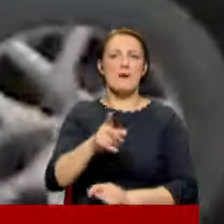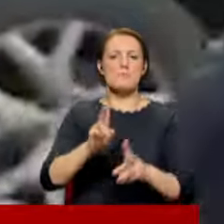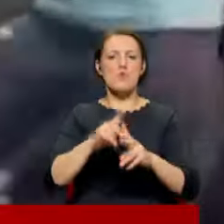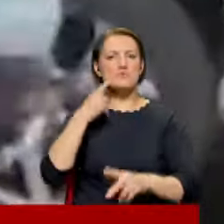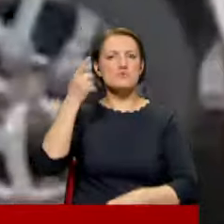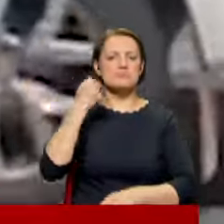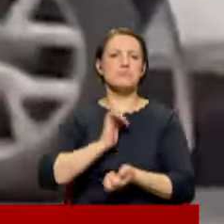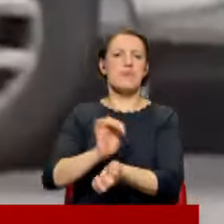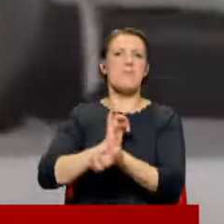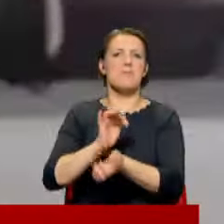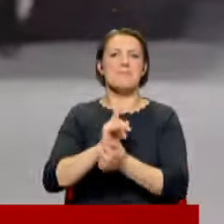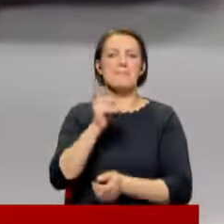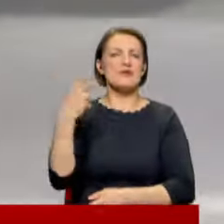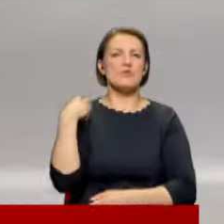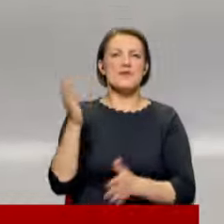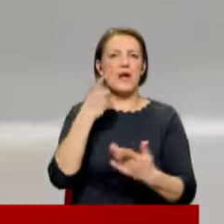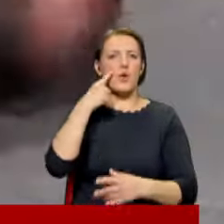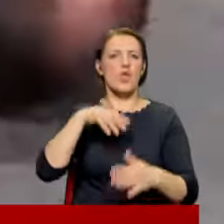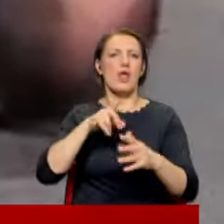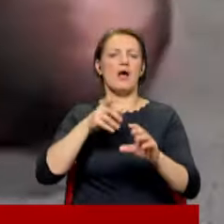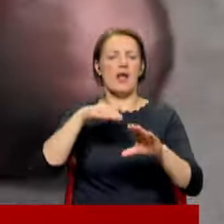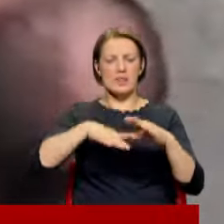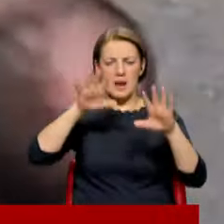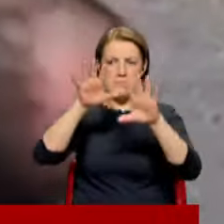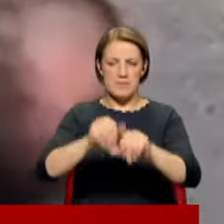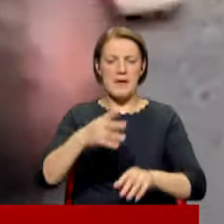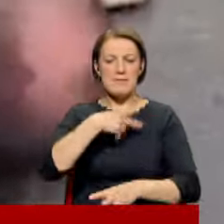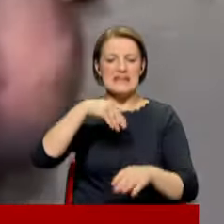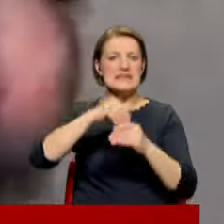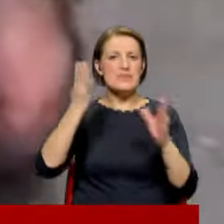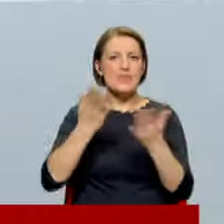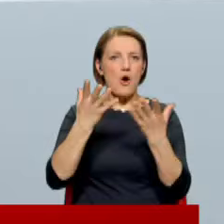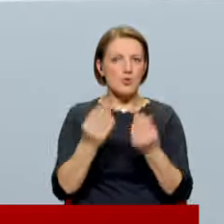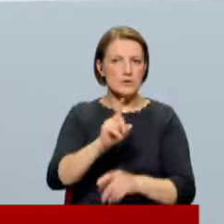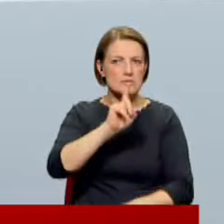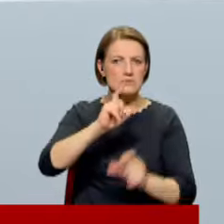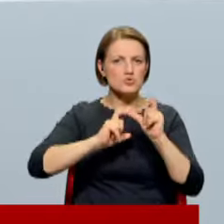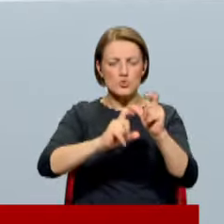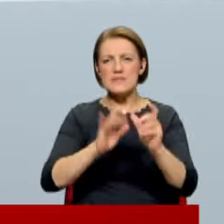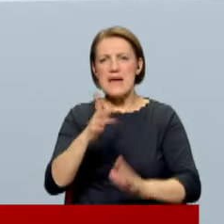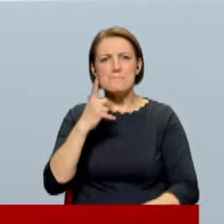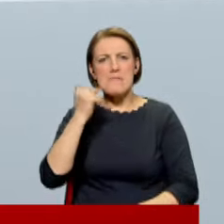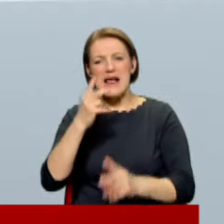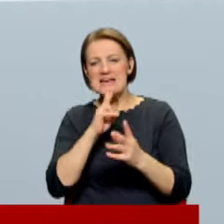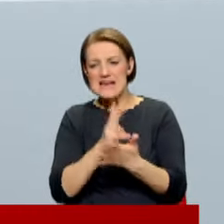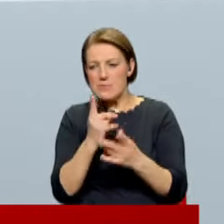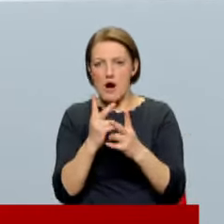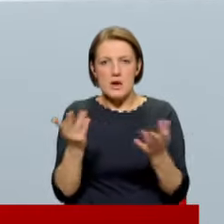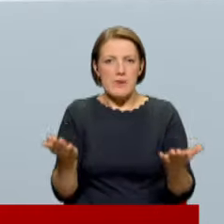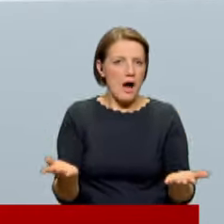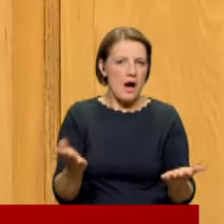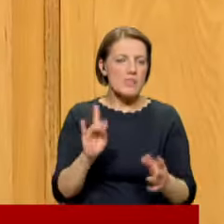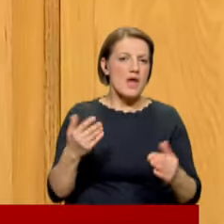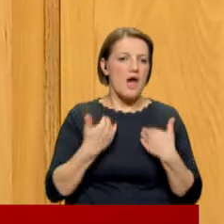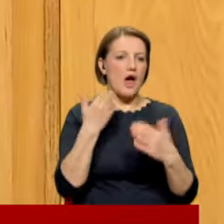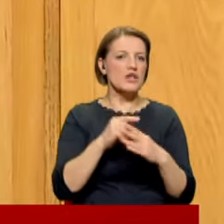müdürlerinin tutuklanması, bir komiser daha gözaltına alındı. Emniyet içinde ne oluyor sorusuna ne bakanlıktan net bir açıklama var ne